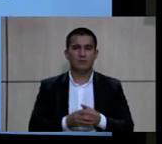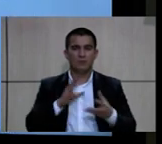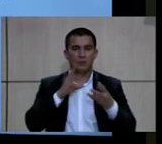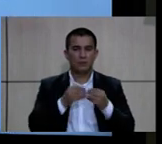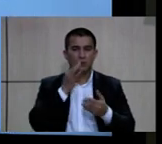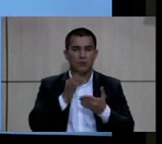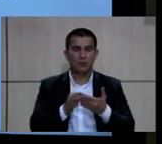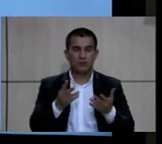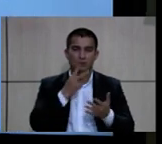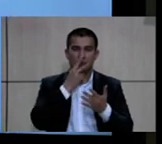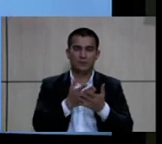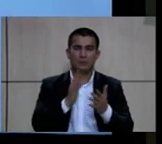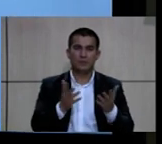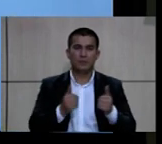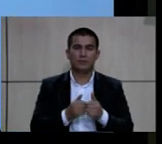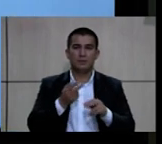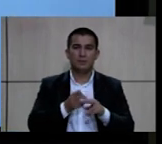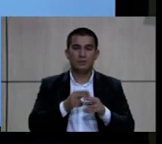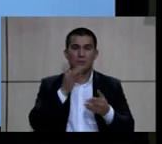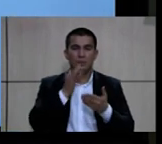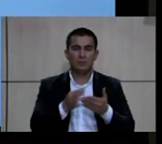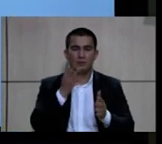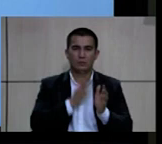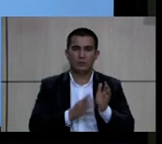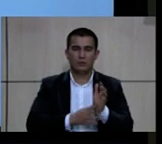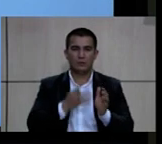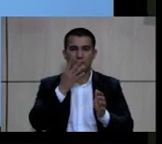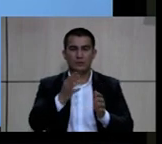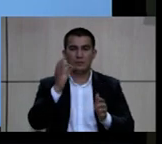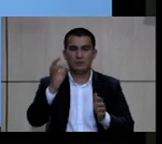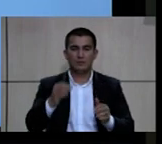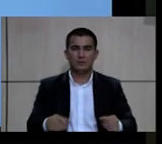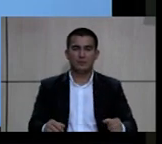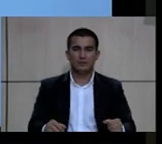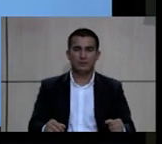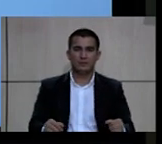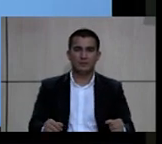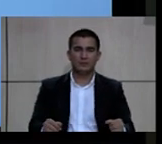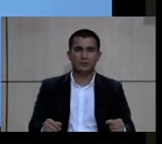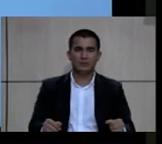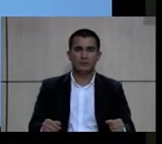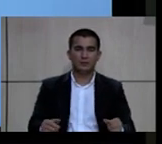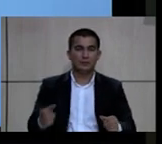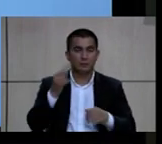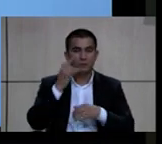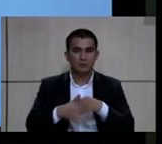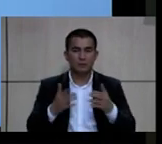cevabı gelip çıkadı. Demek cevap 94 gradus. Tushunarli bo'ldi